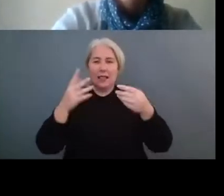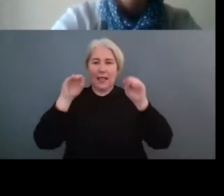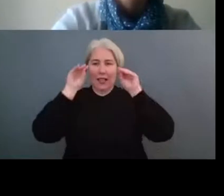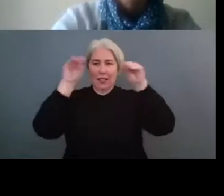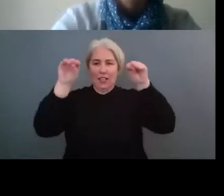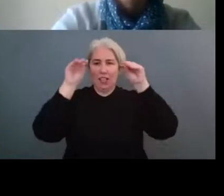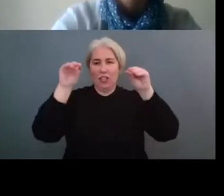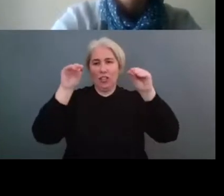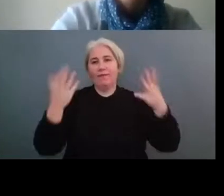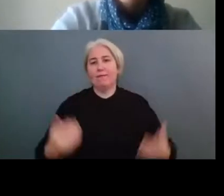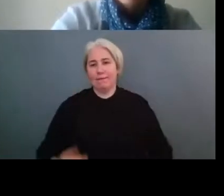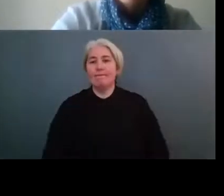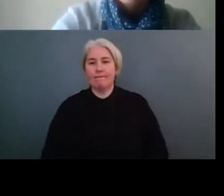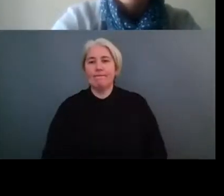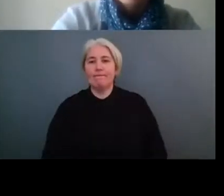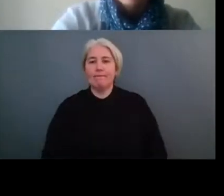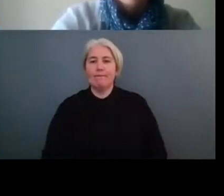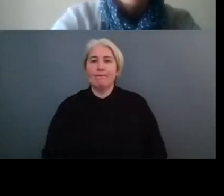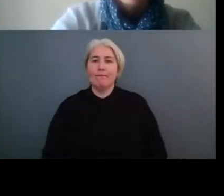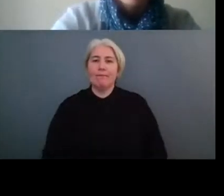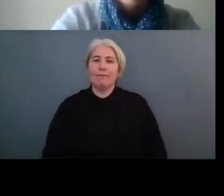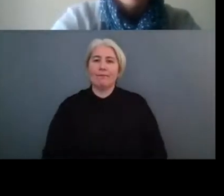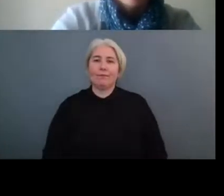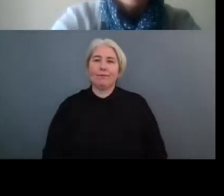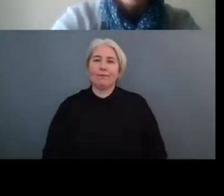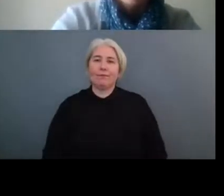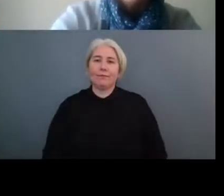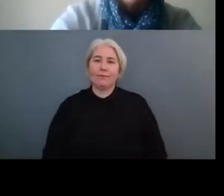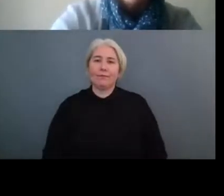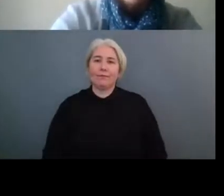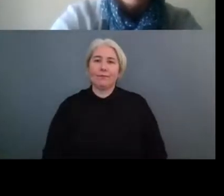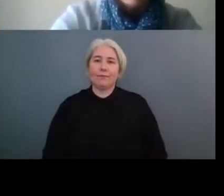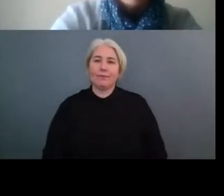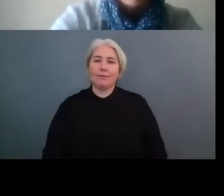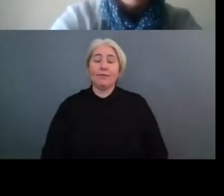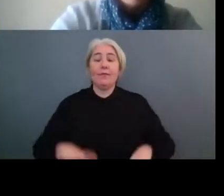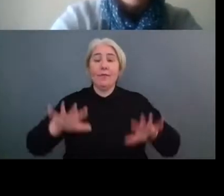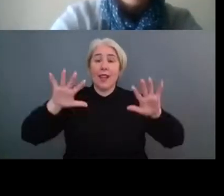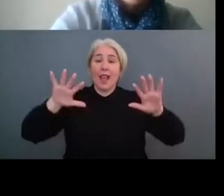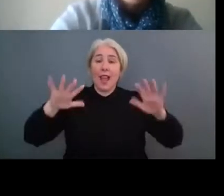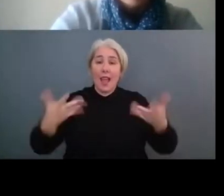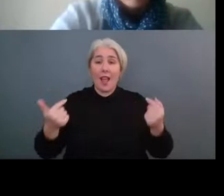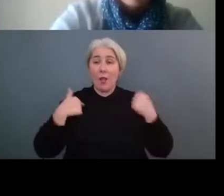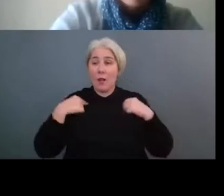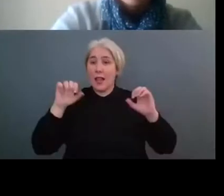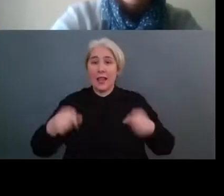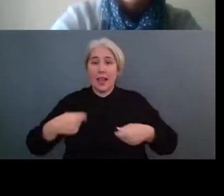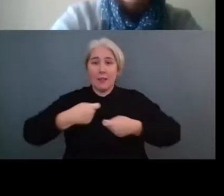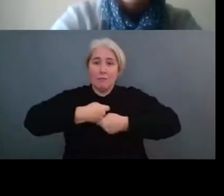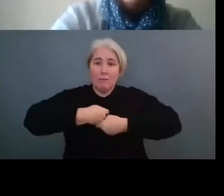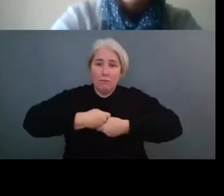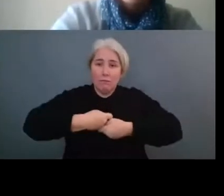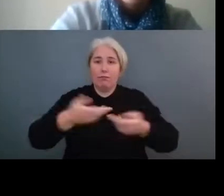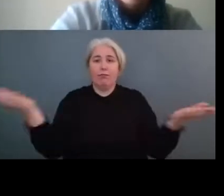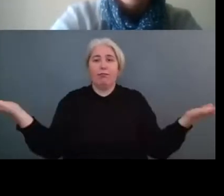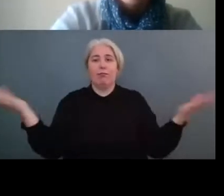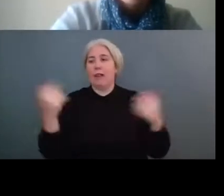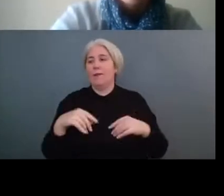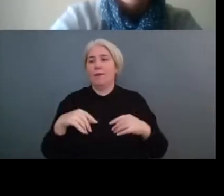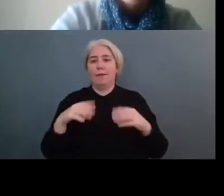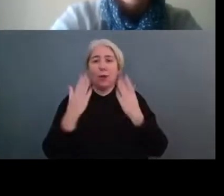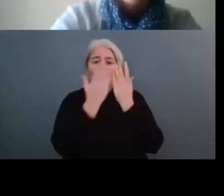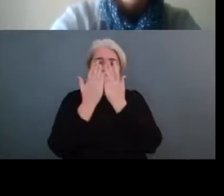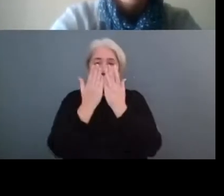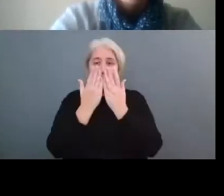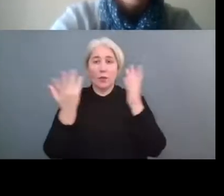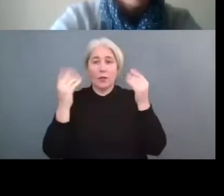des billes ou en tout cas des contenus pour les éducateurs sportifs afin de mieux appréhender ces sujets, les inclure dans